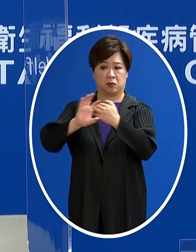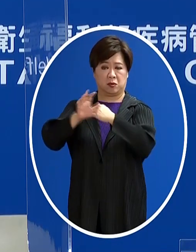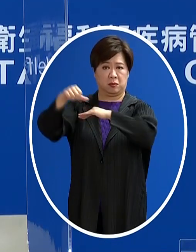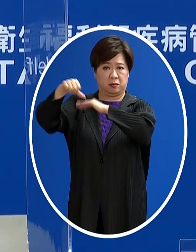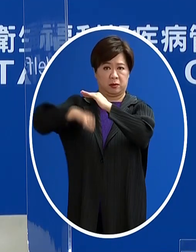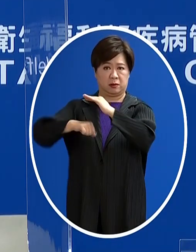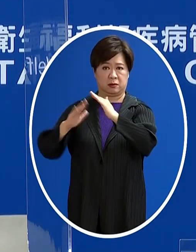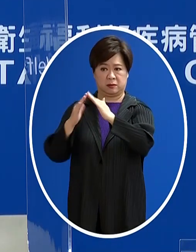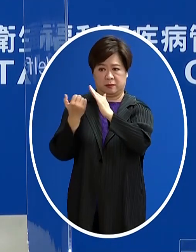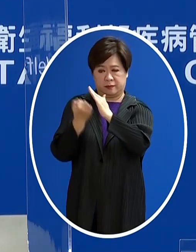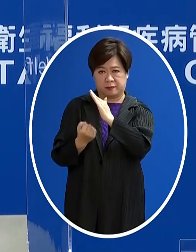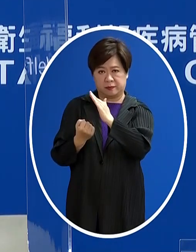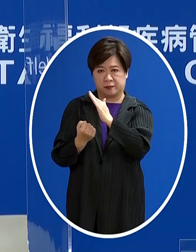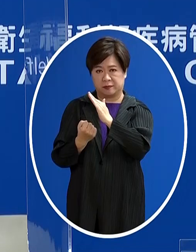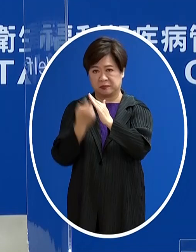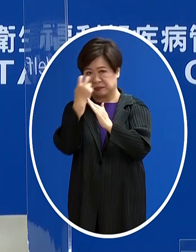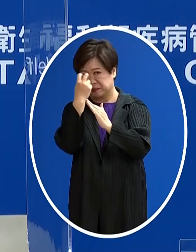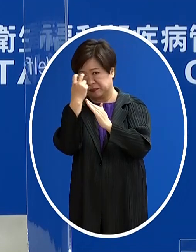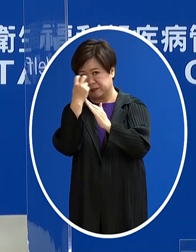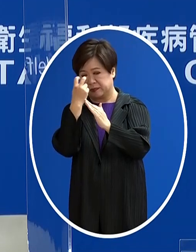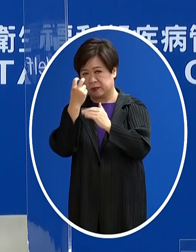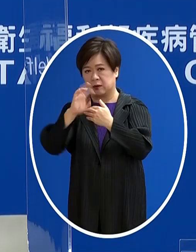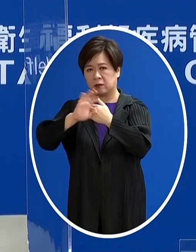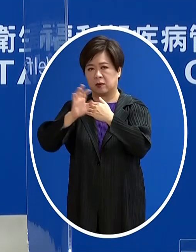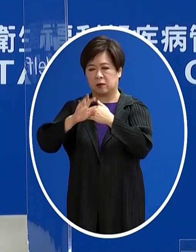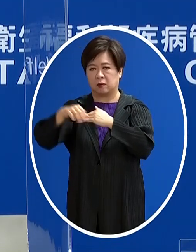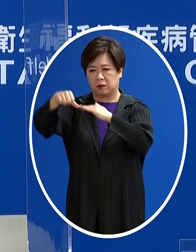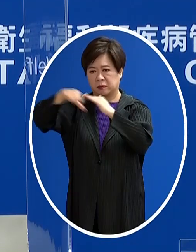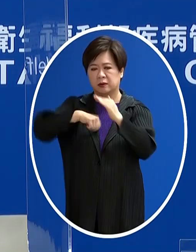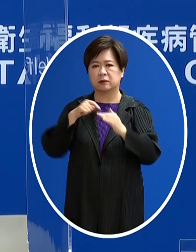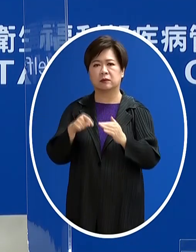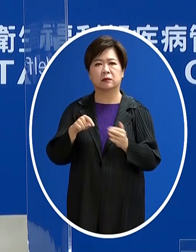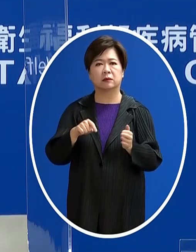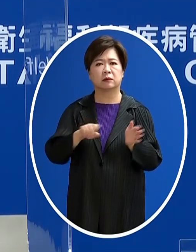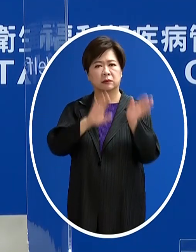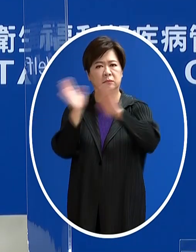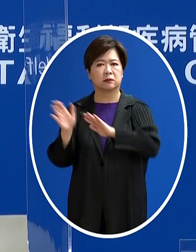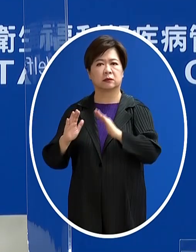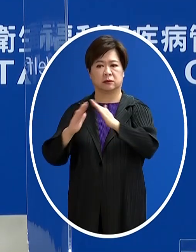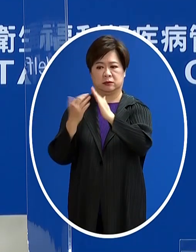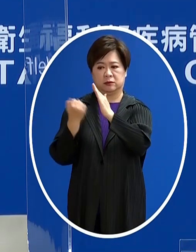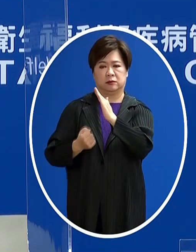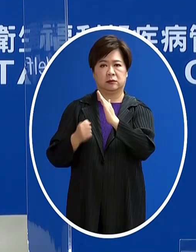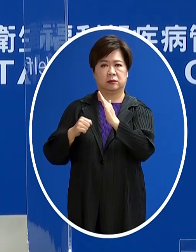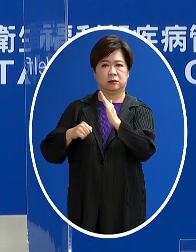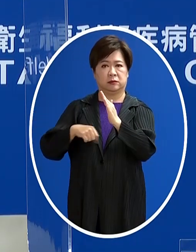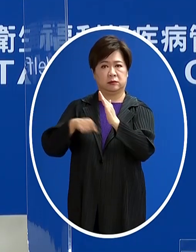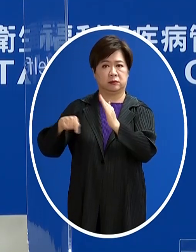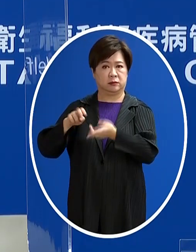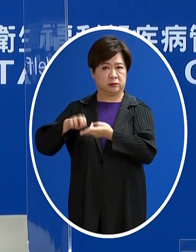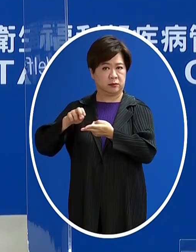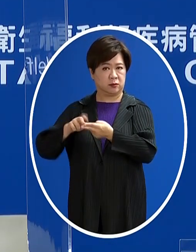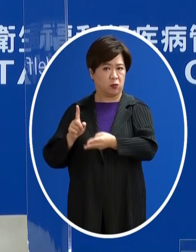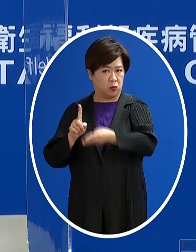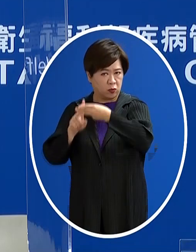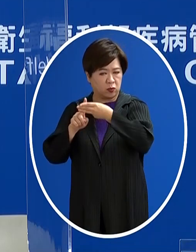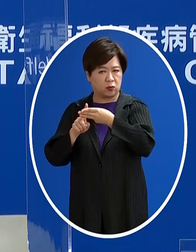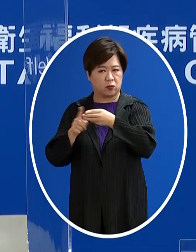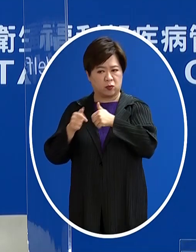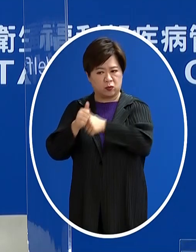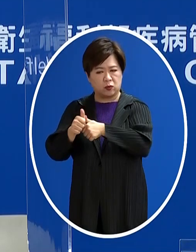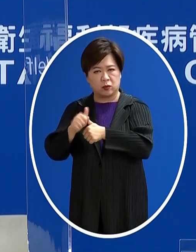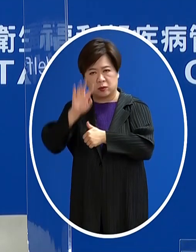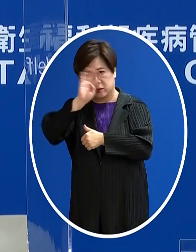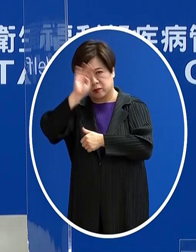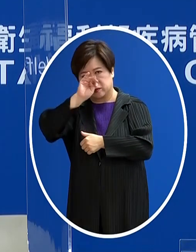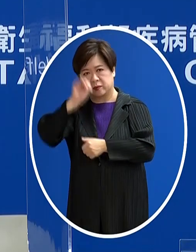做居家检疫，那境外移入的部分就是以居家检疫的这个地点为主来做疫调了